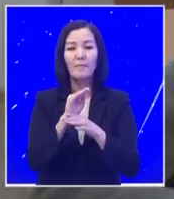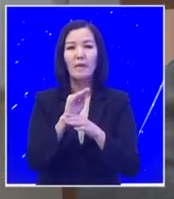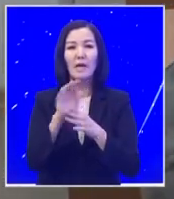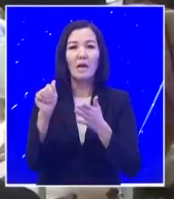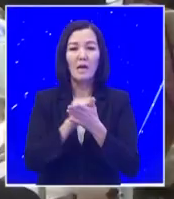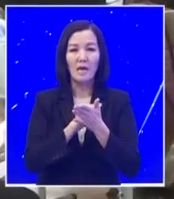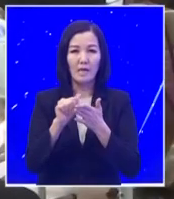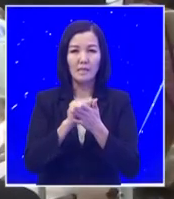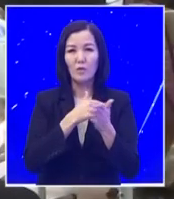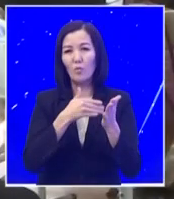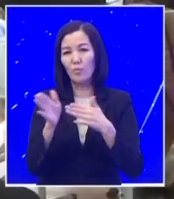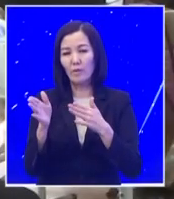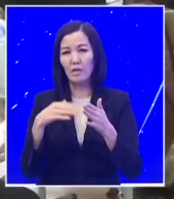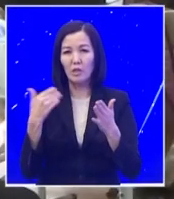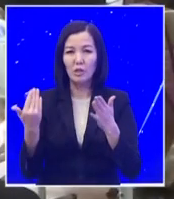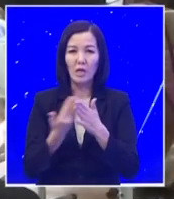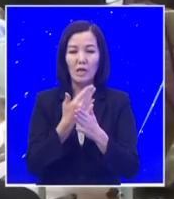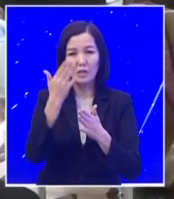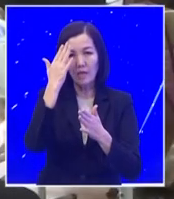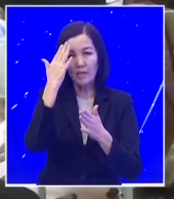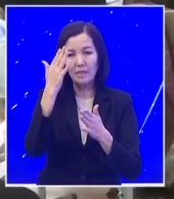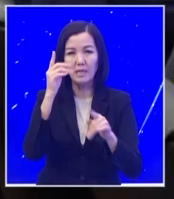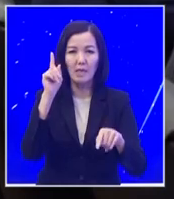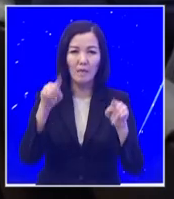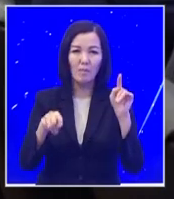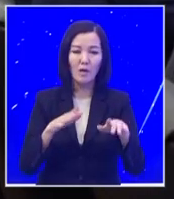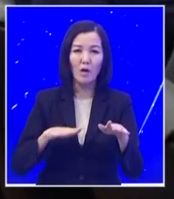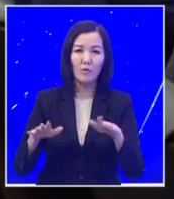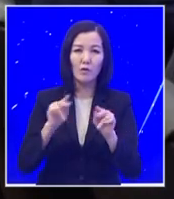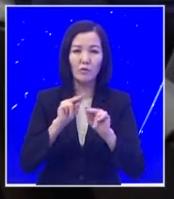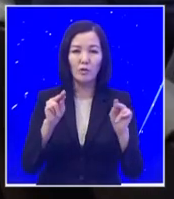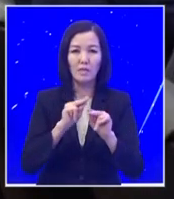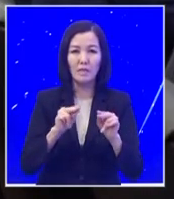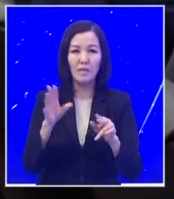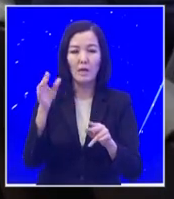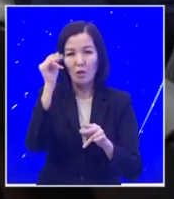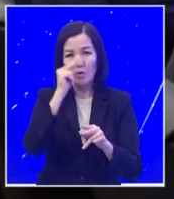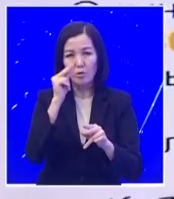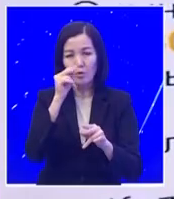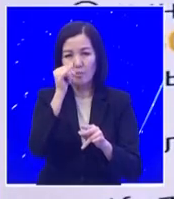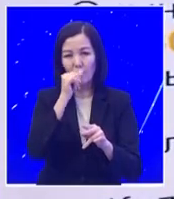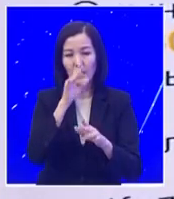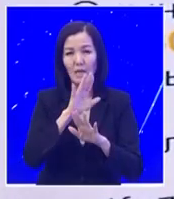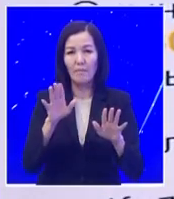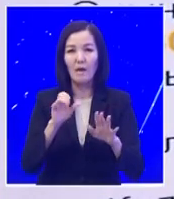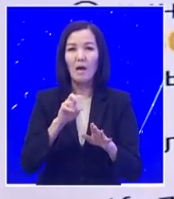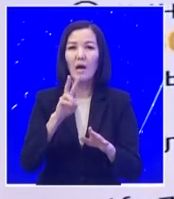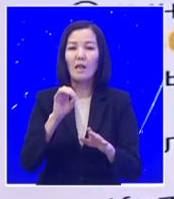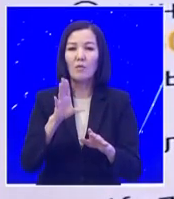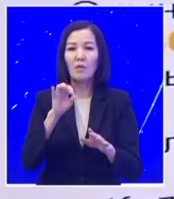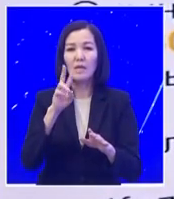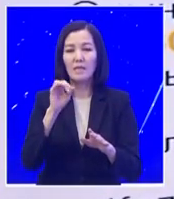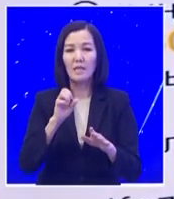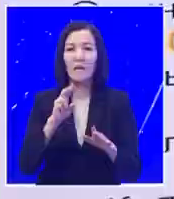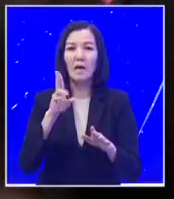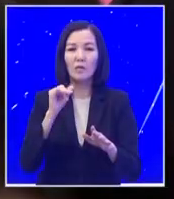қағазбастылықтан арылуға бағытталған жаңашыл әдісті кейбір аудандарда ұстаздар әлі күнге меңгере алмай келеді. Алакөл, Ескелді,